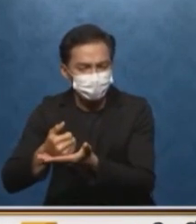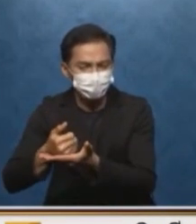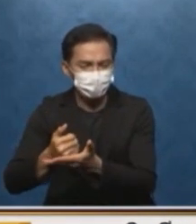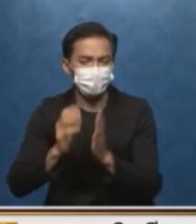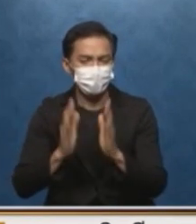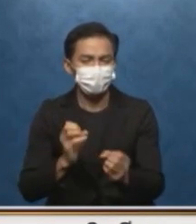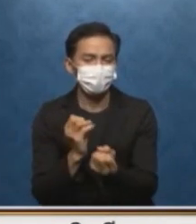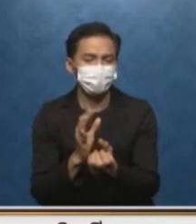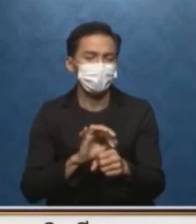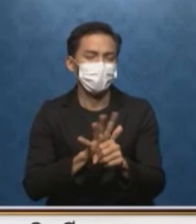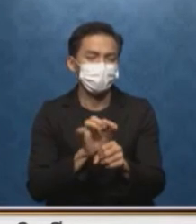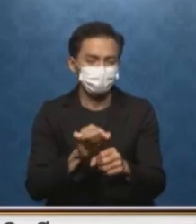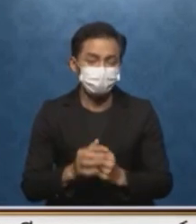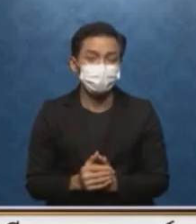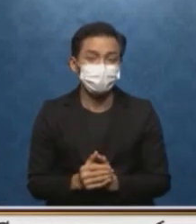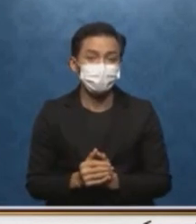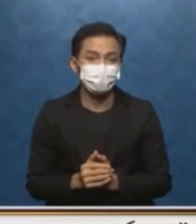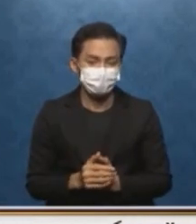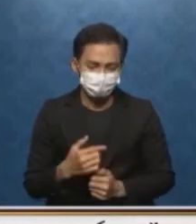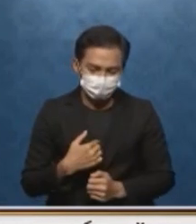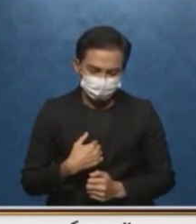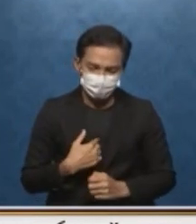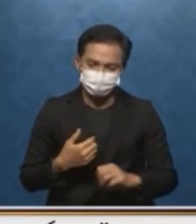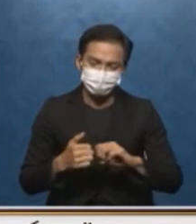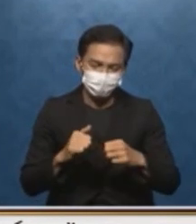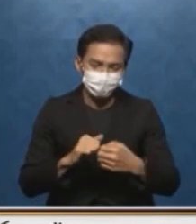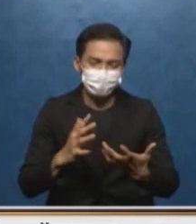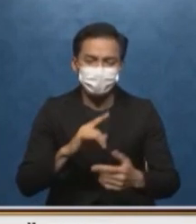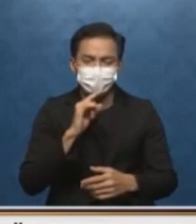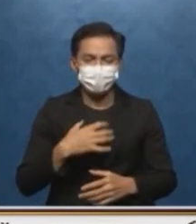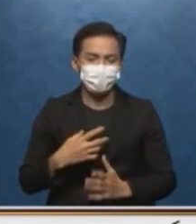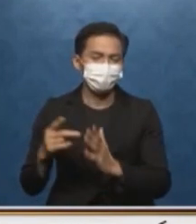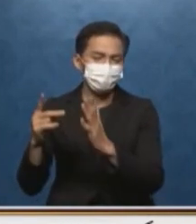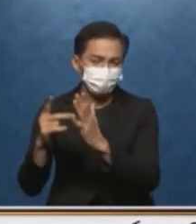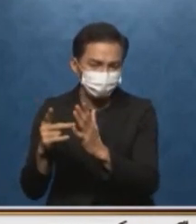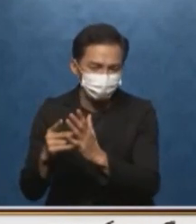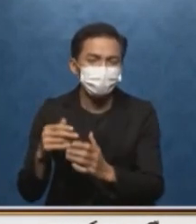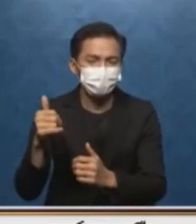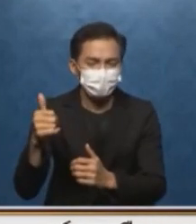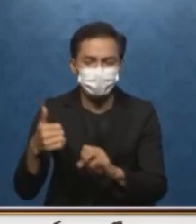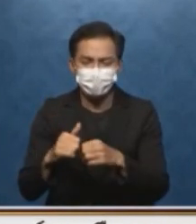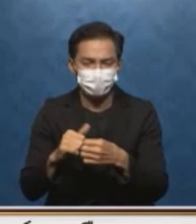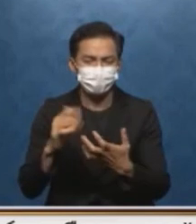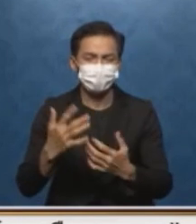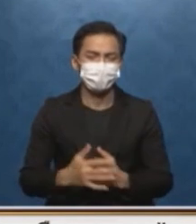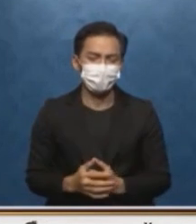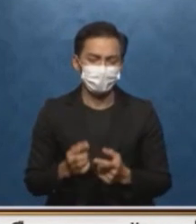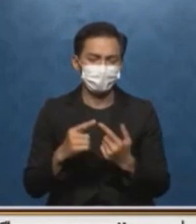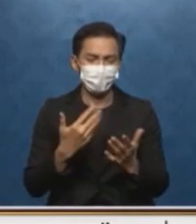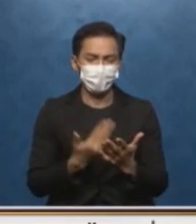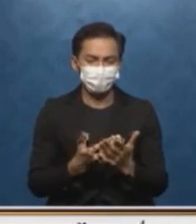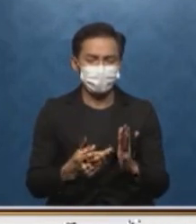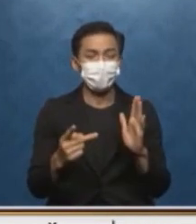านประธานคะดิฉันไม่ได้มีปัญหานะคะถ้าจะมาขอเงินกู้แต่ถ้าว่าเงินกู้ที่ท่านขอไปไม่เค